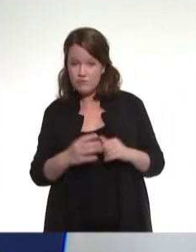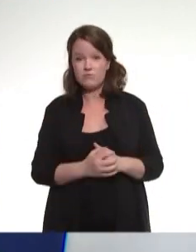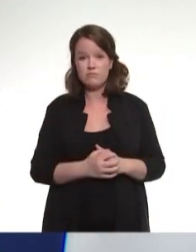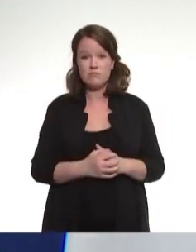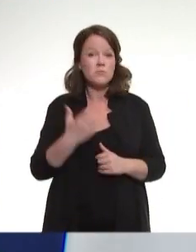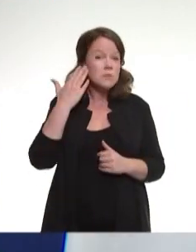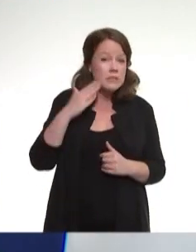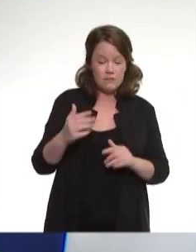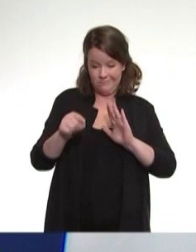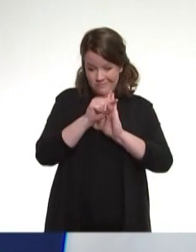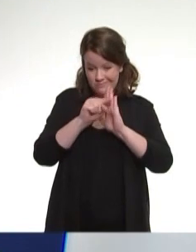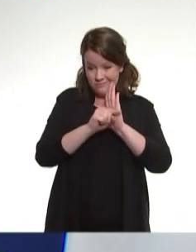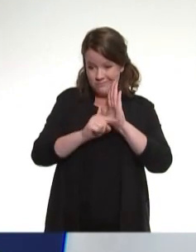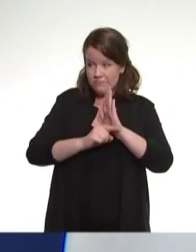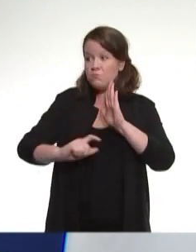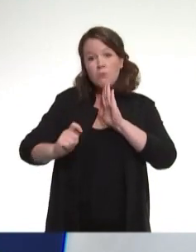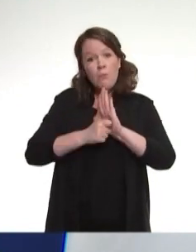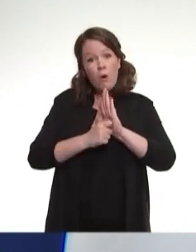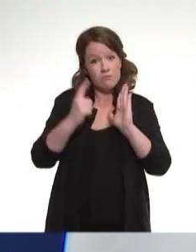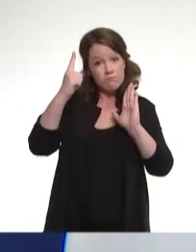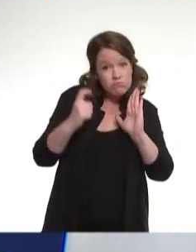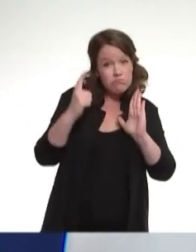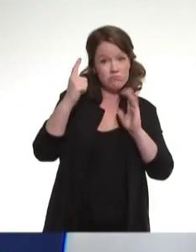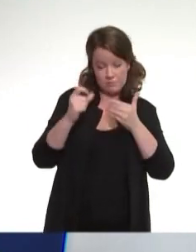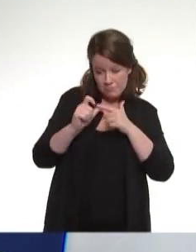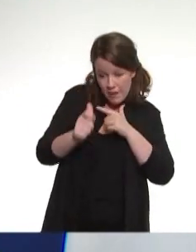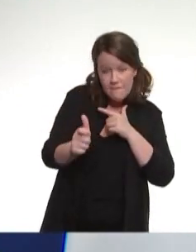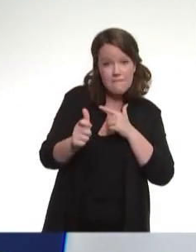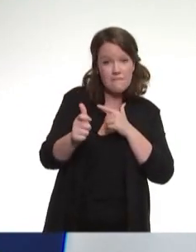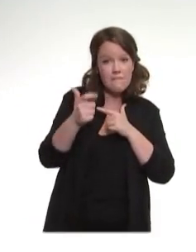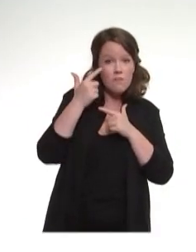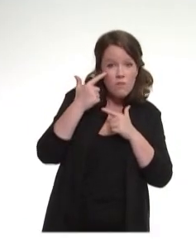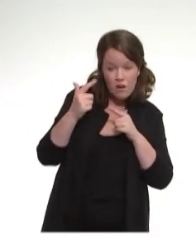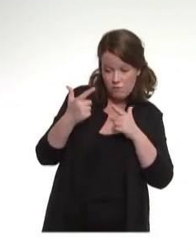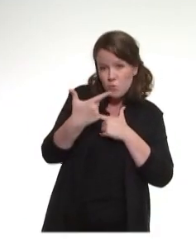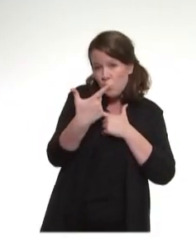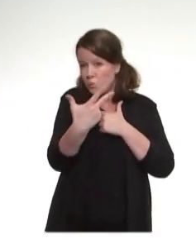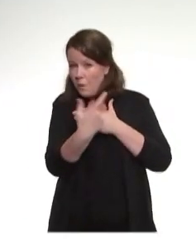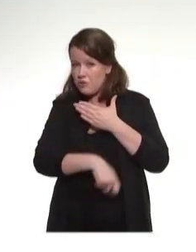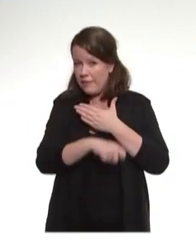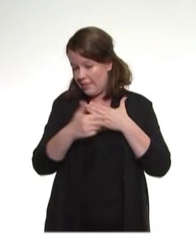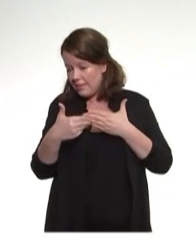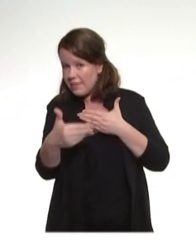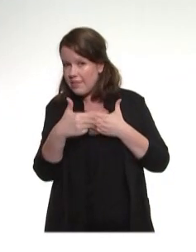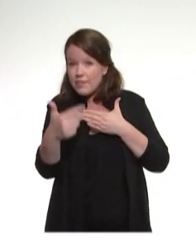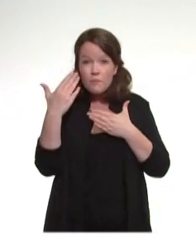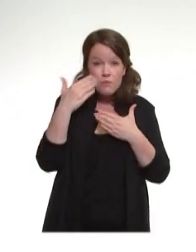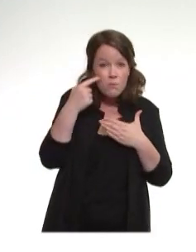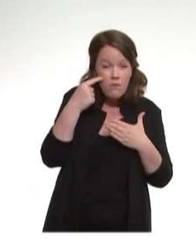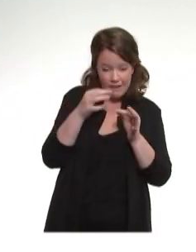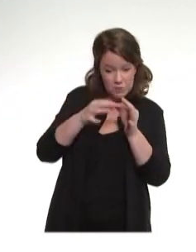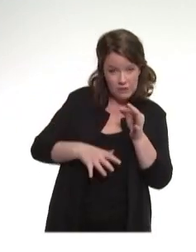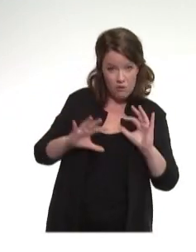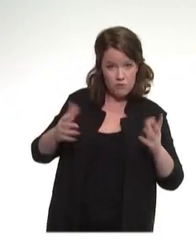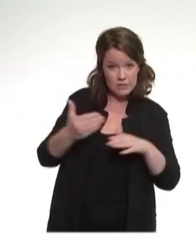trois semaines même lorsque la courbe de d'incidence commencent à se casser donc on surveille ça et lorsqu on prendra des décisions en concertation